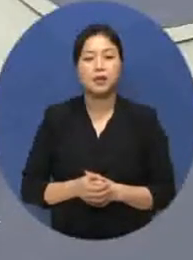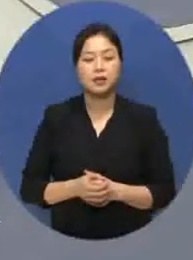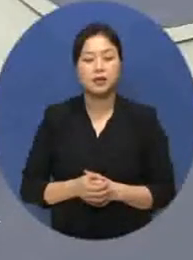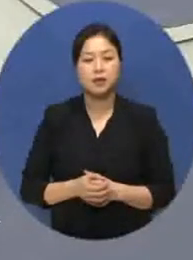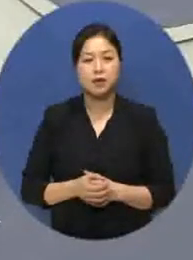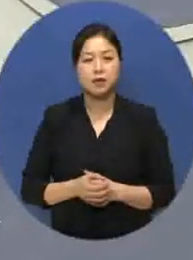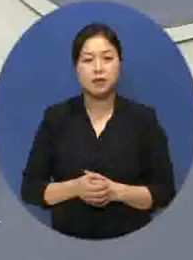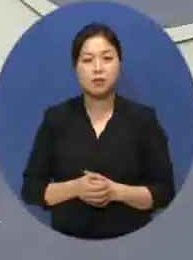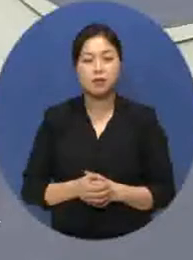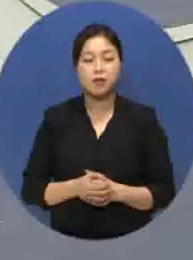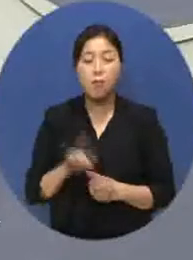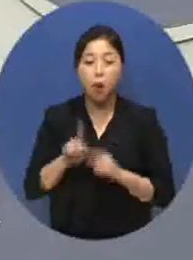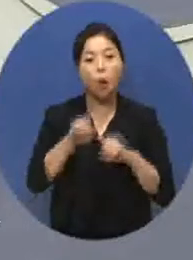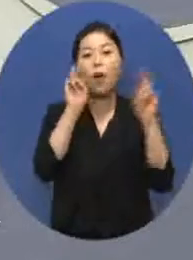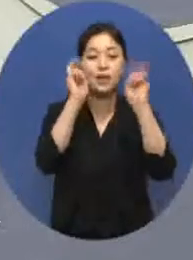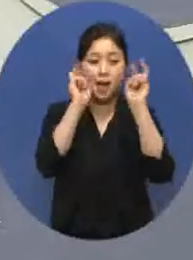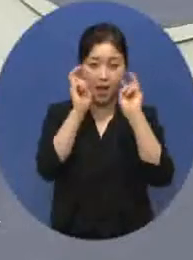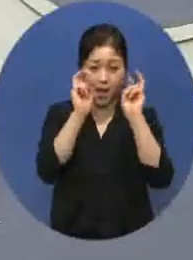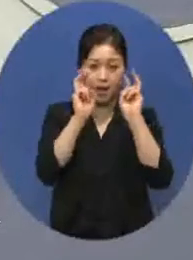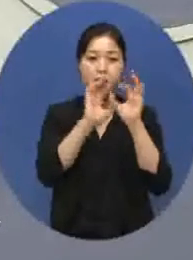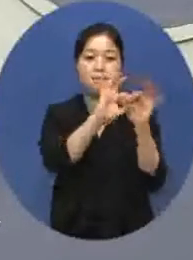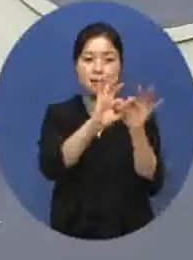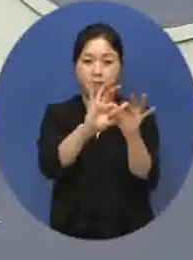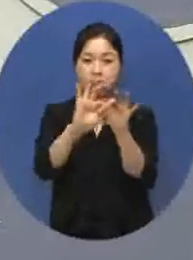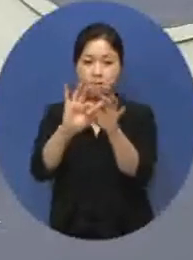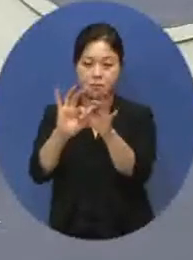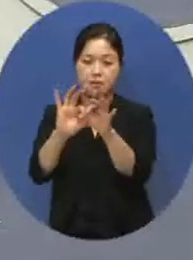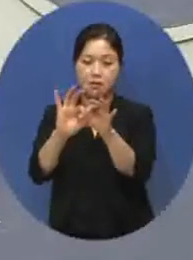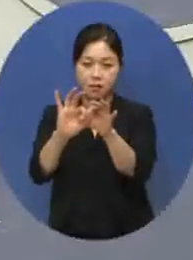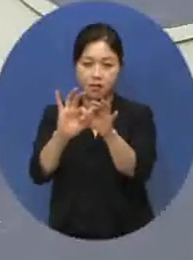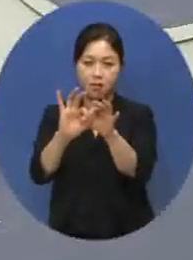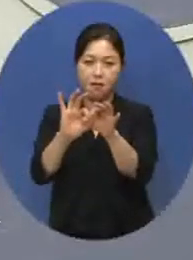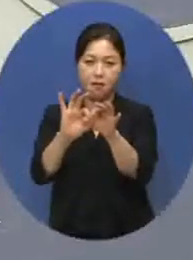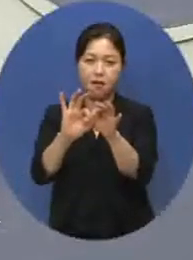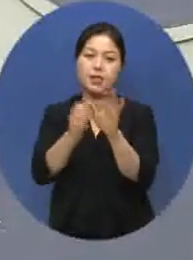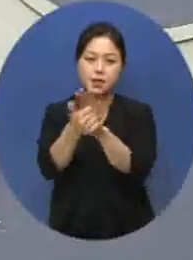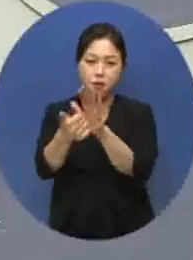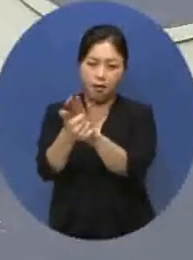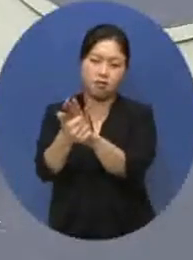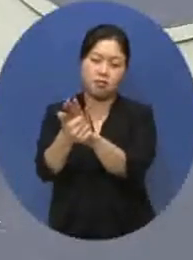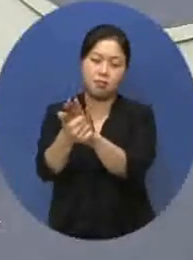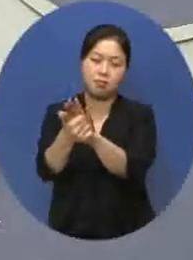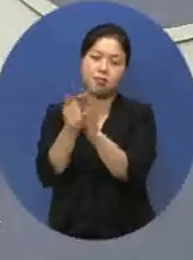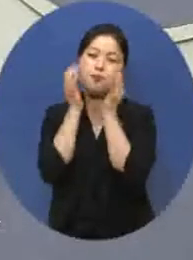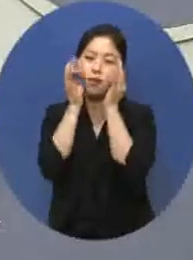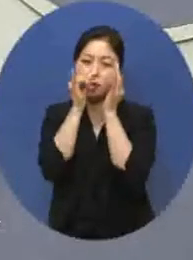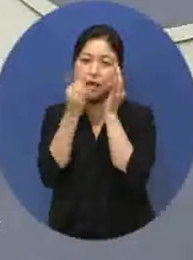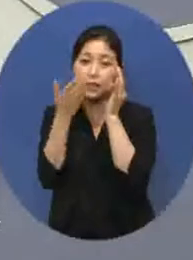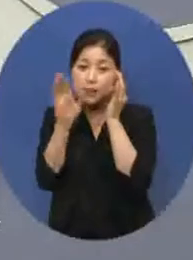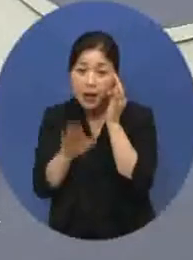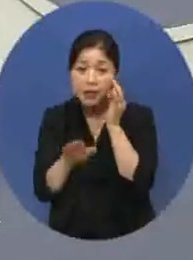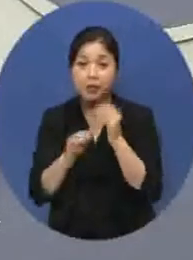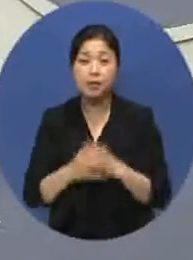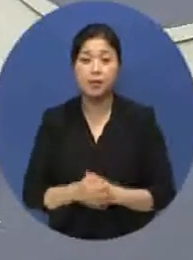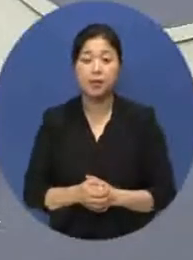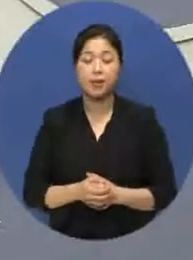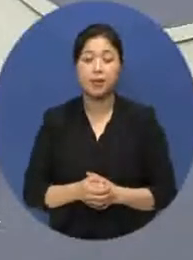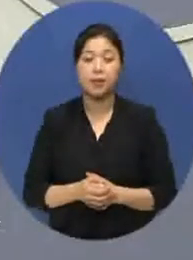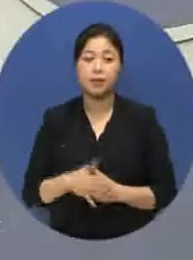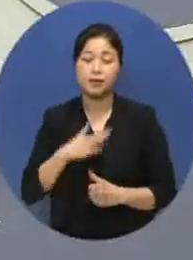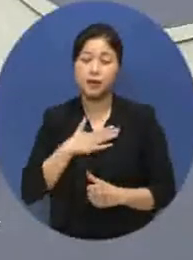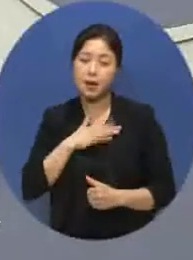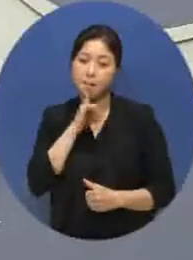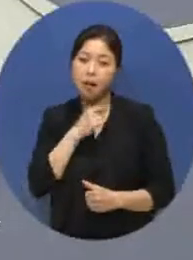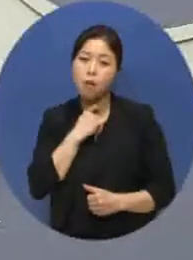각 기업이라든가 이쪽으로 연계해서 하는데 제가 여기서 좀 뭐라고 한마디